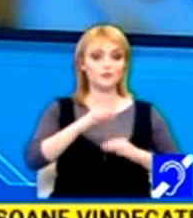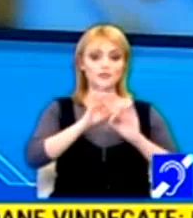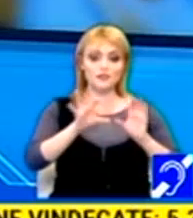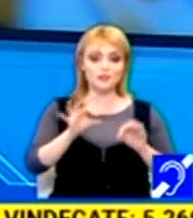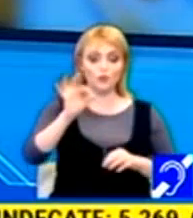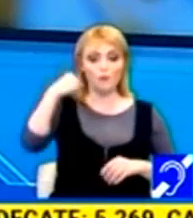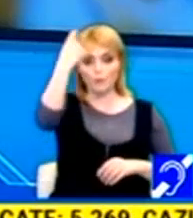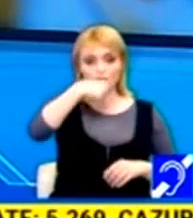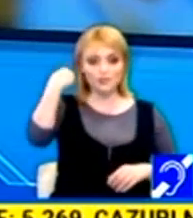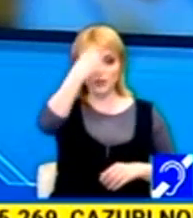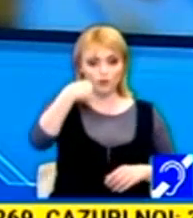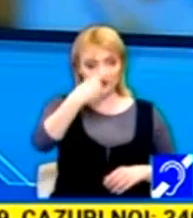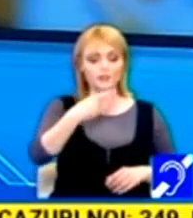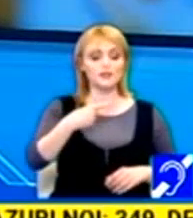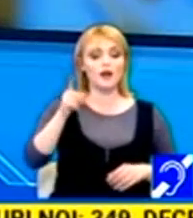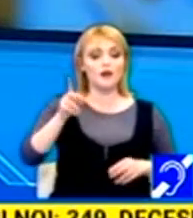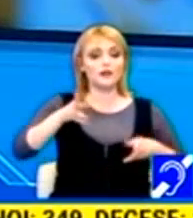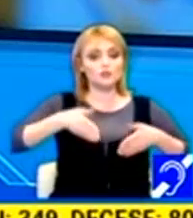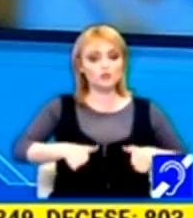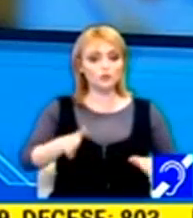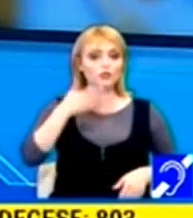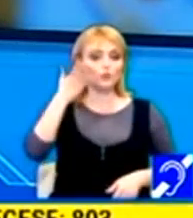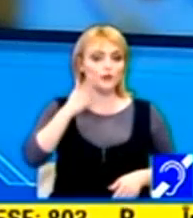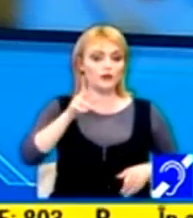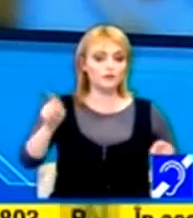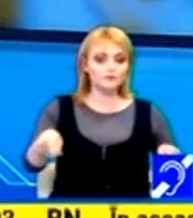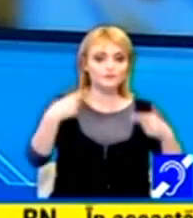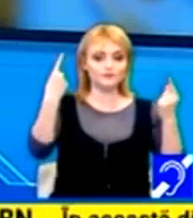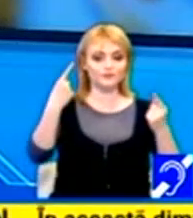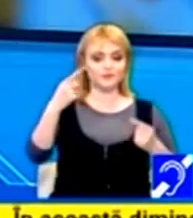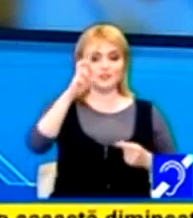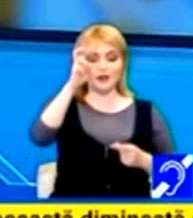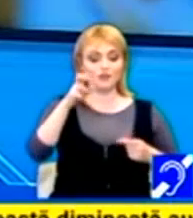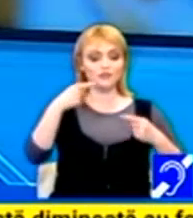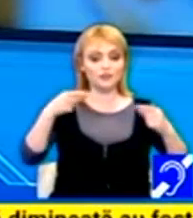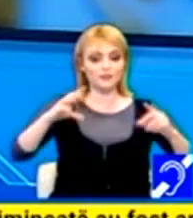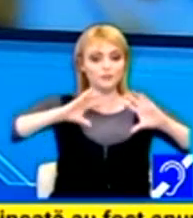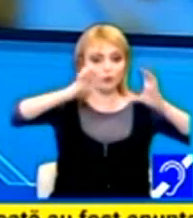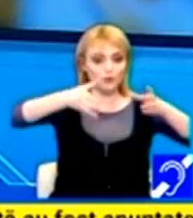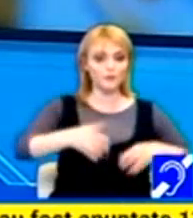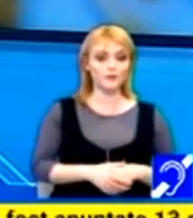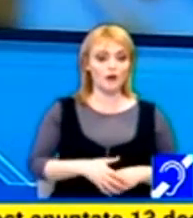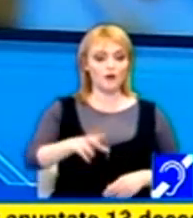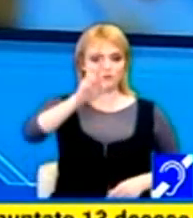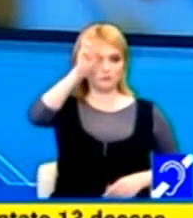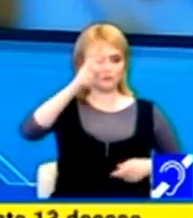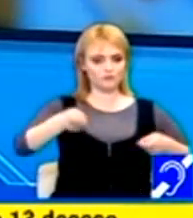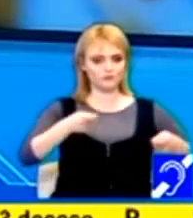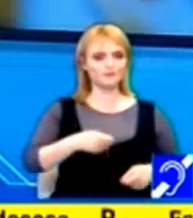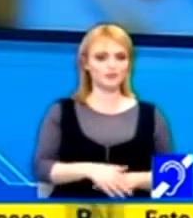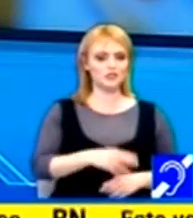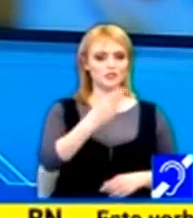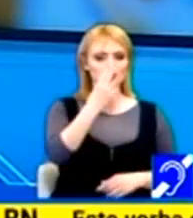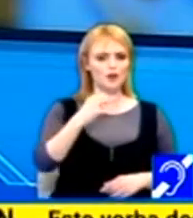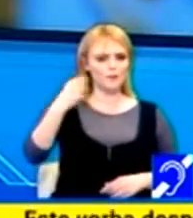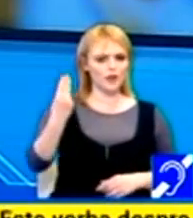dintre personalitățile originare din România, care au dus faima țării peste tot în lume. Domnitor al țării românești Vlad